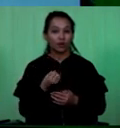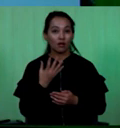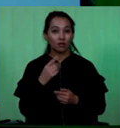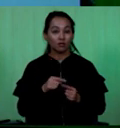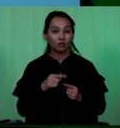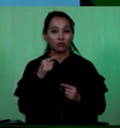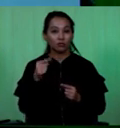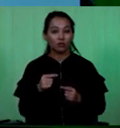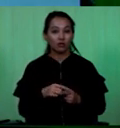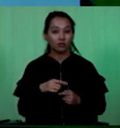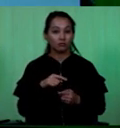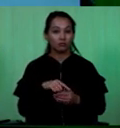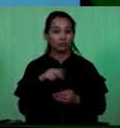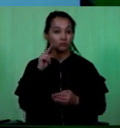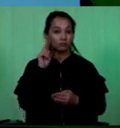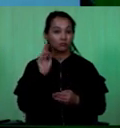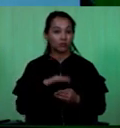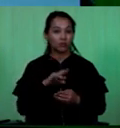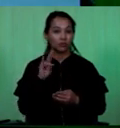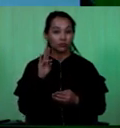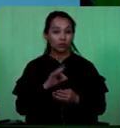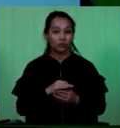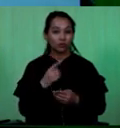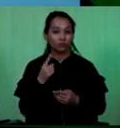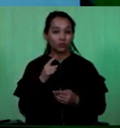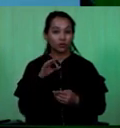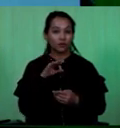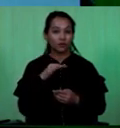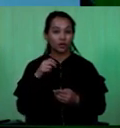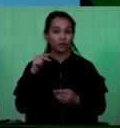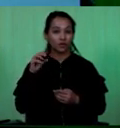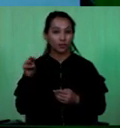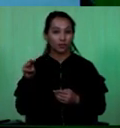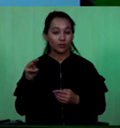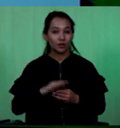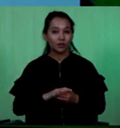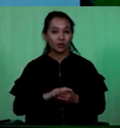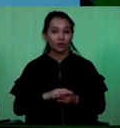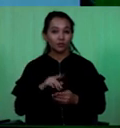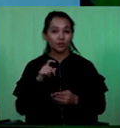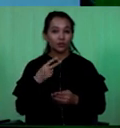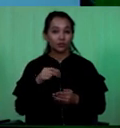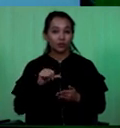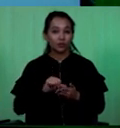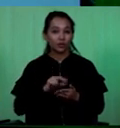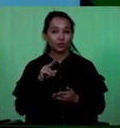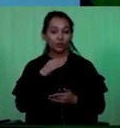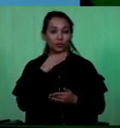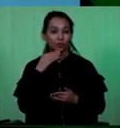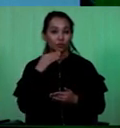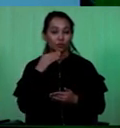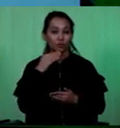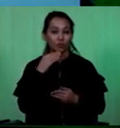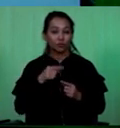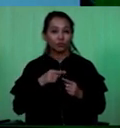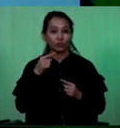Lekin birinchi avtomobildan 126 km ko'p yo'l yurdi. Demak, umumiy shaharlar